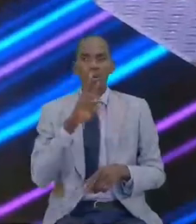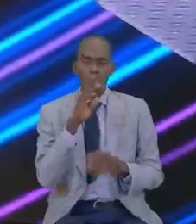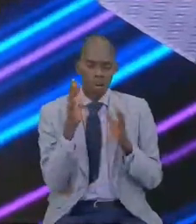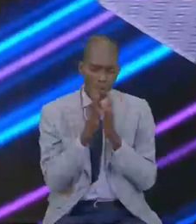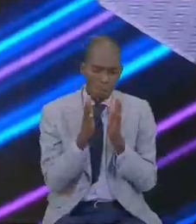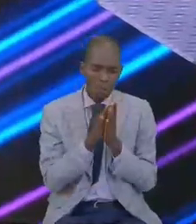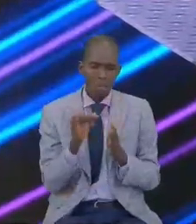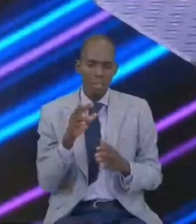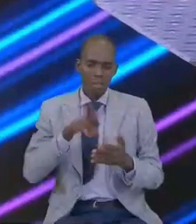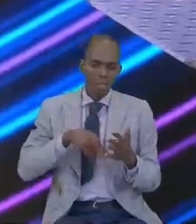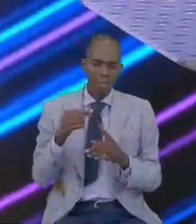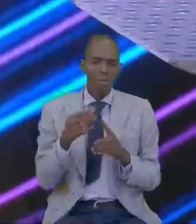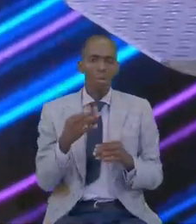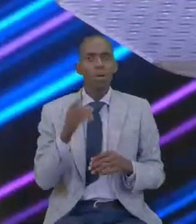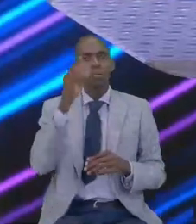Dieu. Parce qu'il dit,